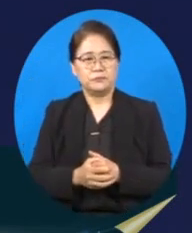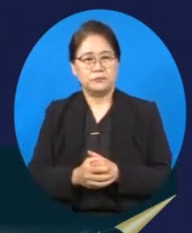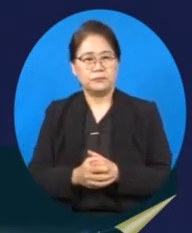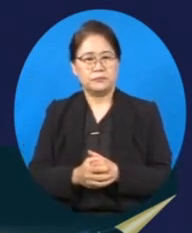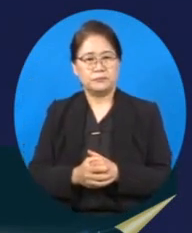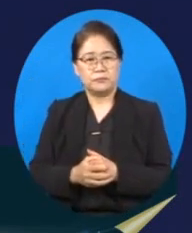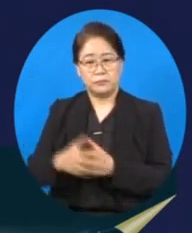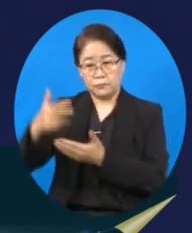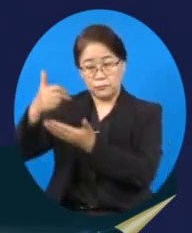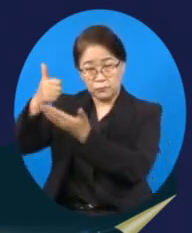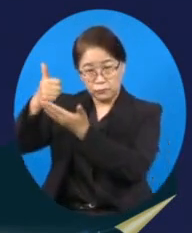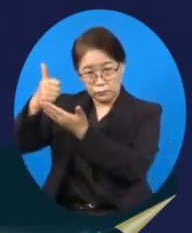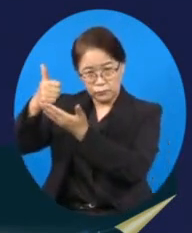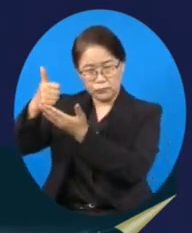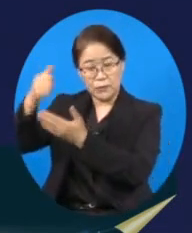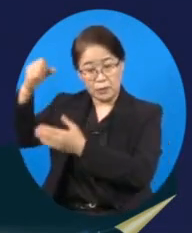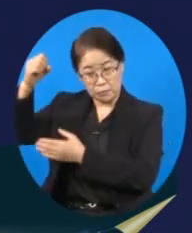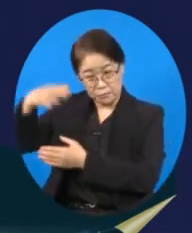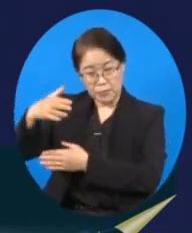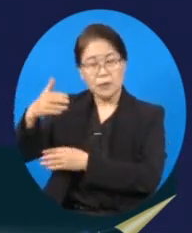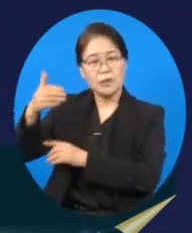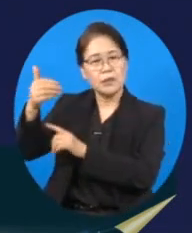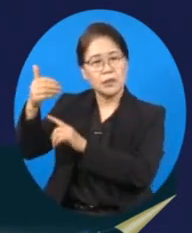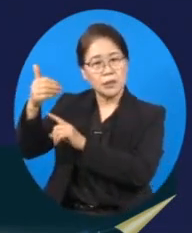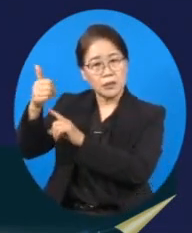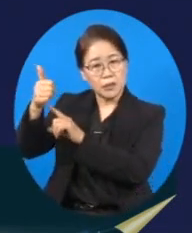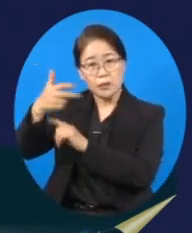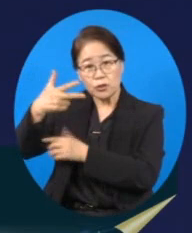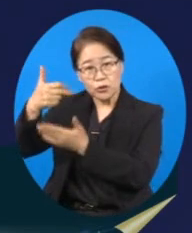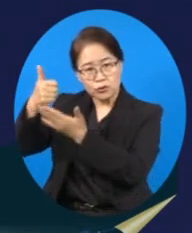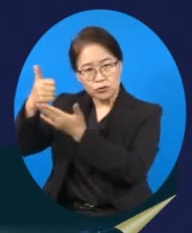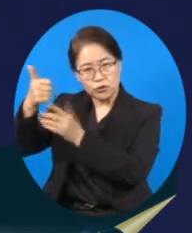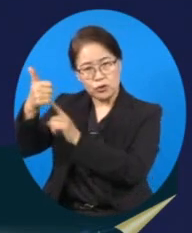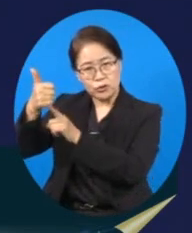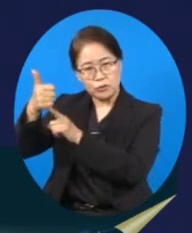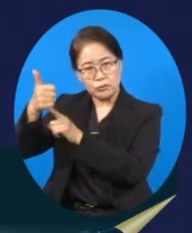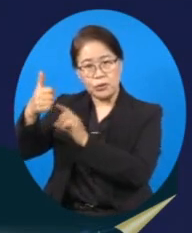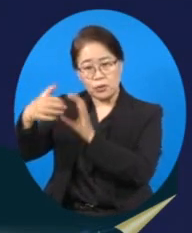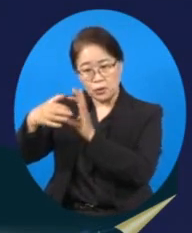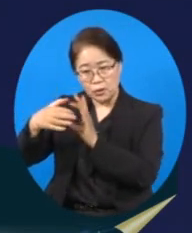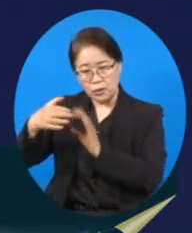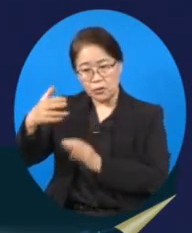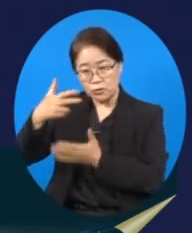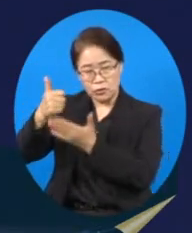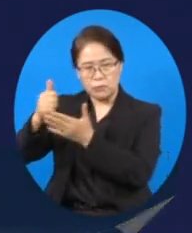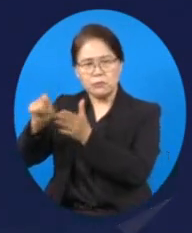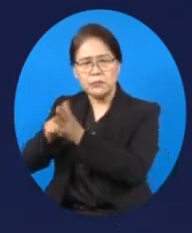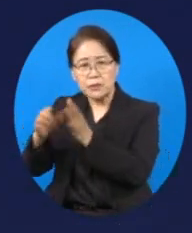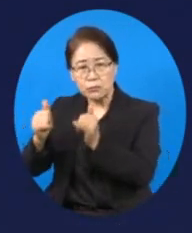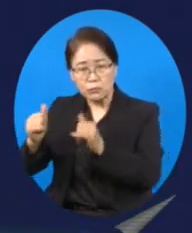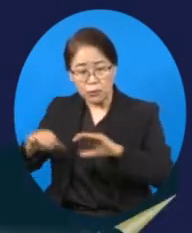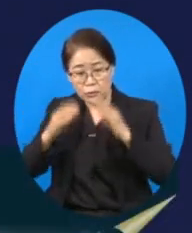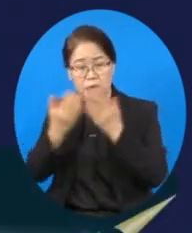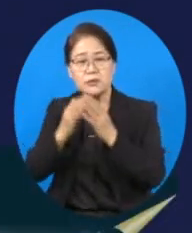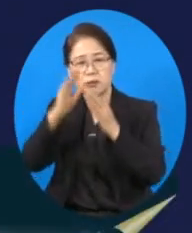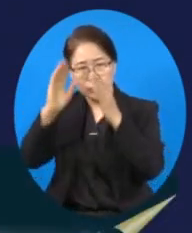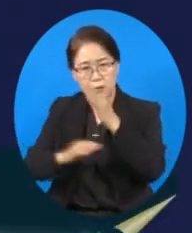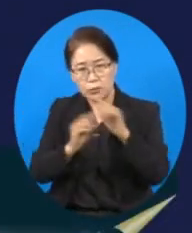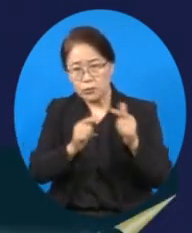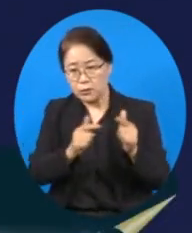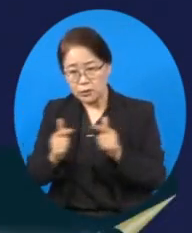빛 되신 주님께서 그 빛의 속하여 있는 저와 여러분들을 가리켜서 뭐라고 말씀하십니까